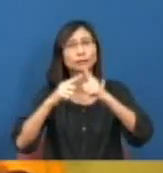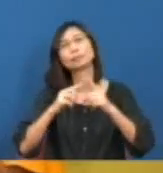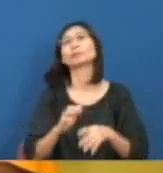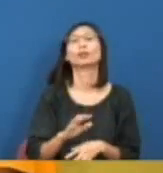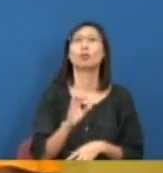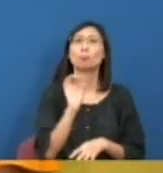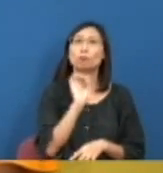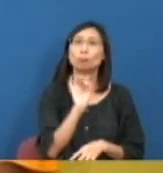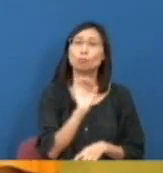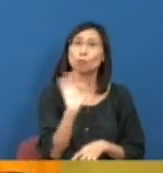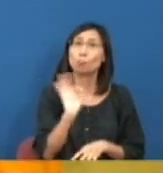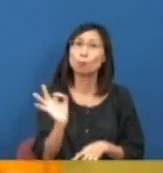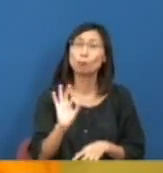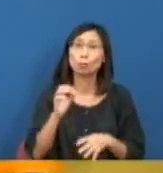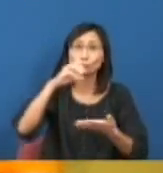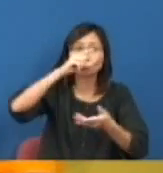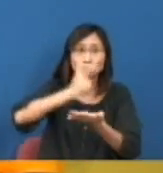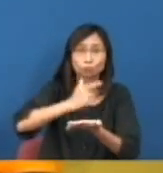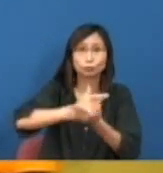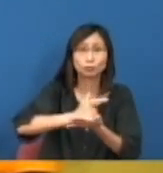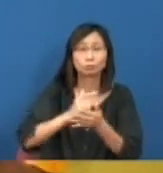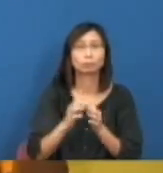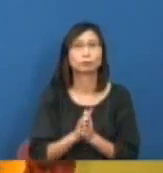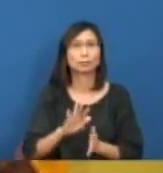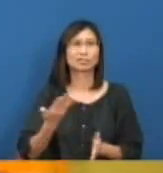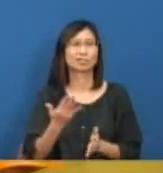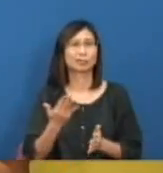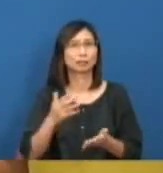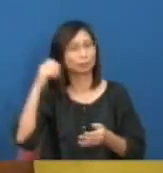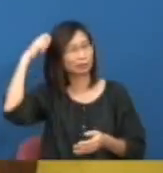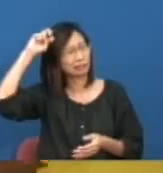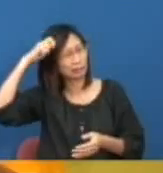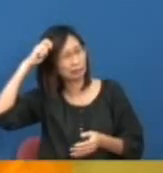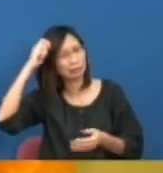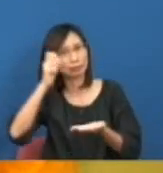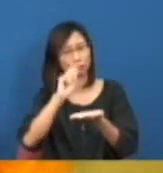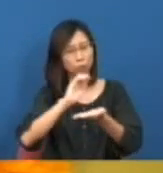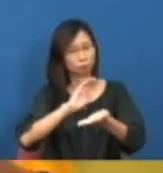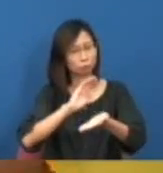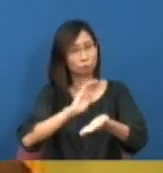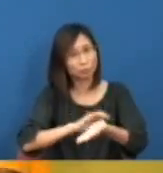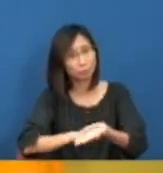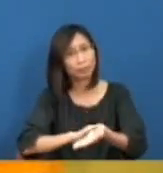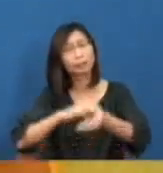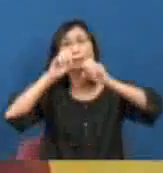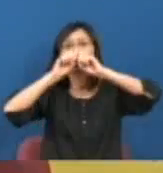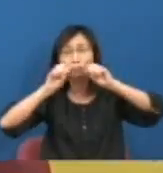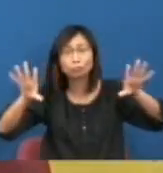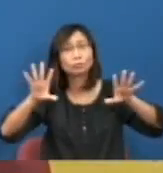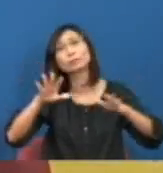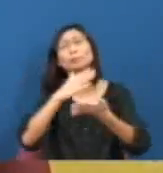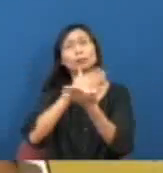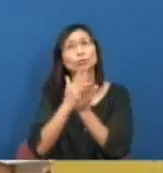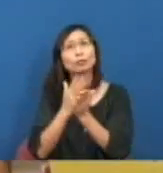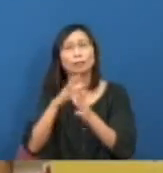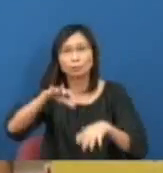港歷史一啲好核心、好關鍵嘅課題，而所以研究咩疾病史啊、傳染病史啊？ 啊，嗰啲都有用嘅。 嗰啲有用嘅，